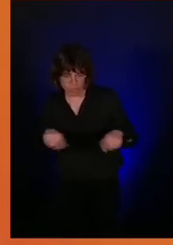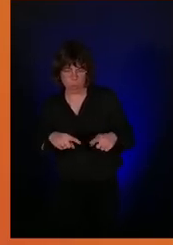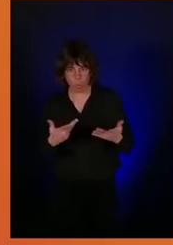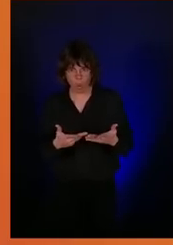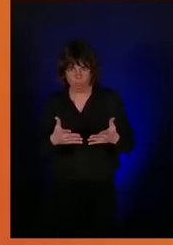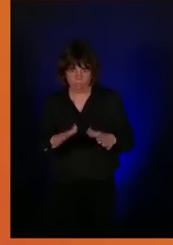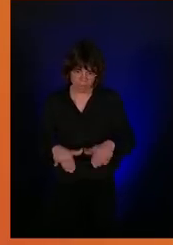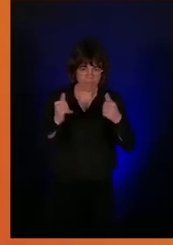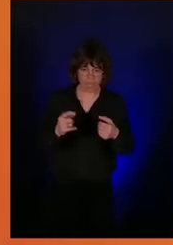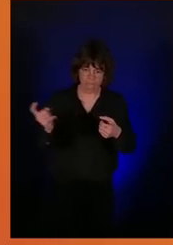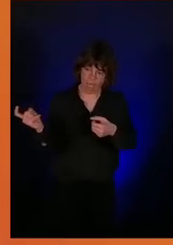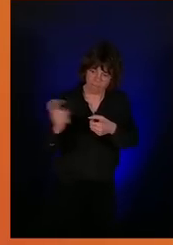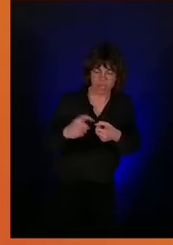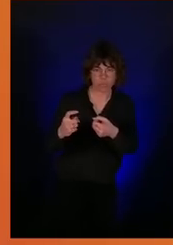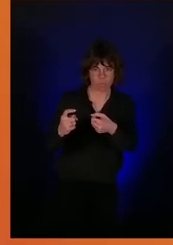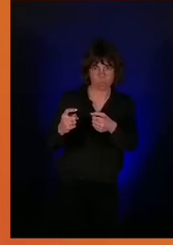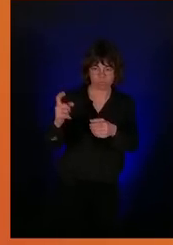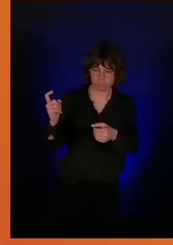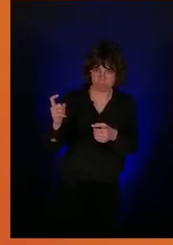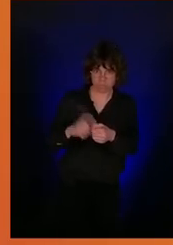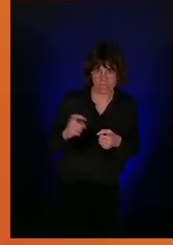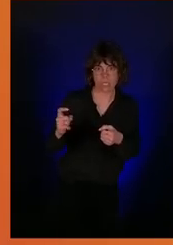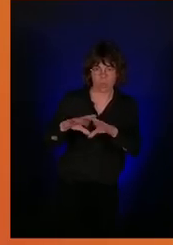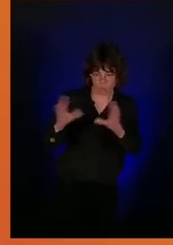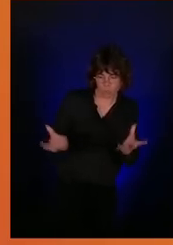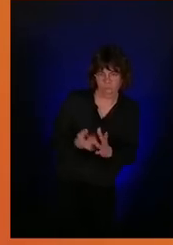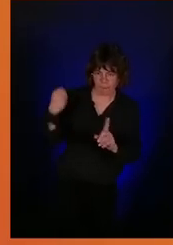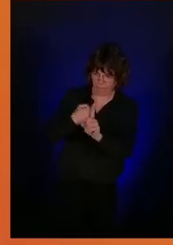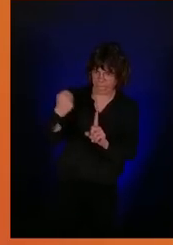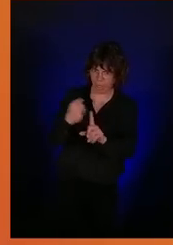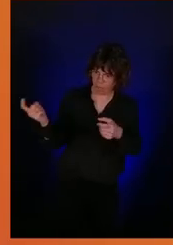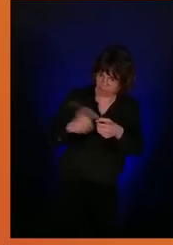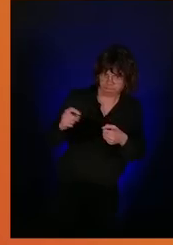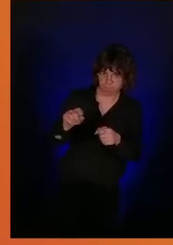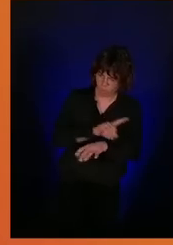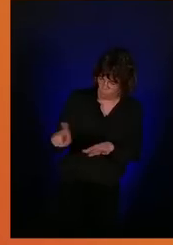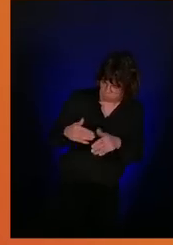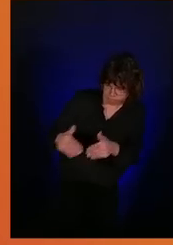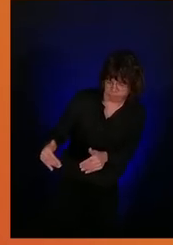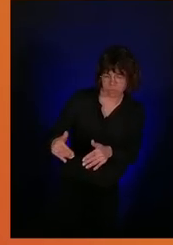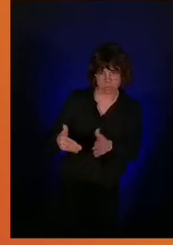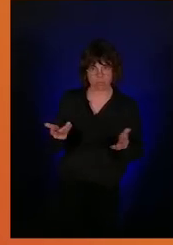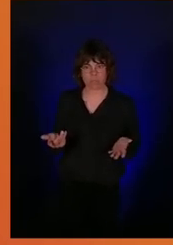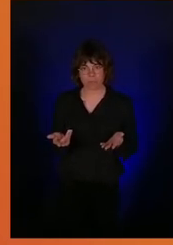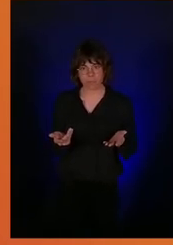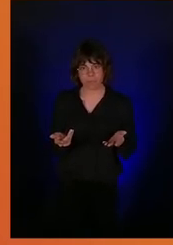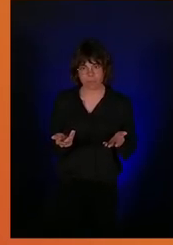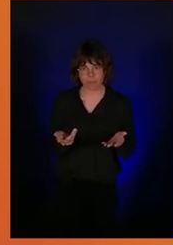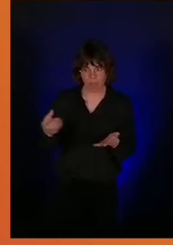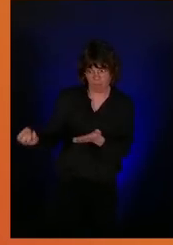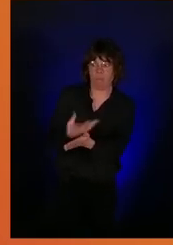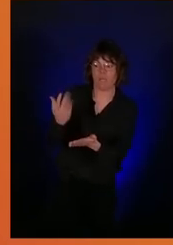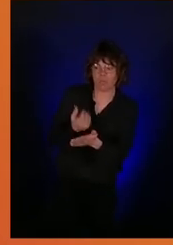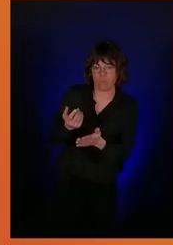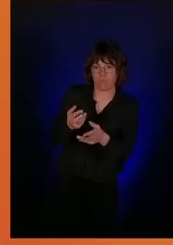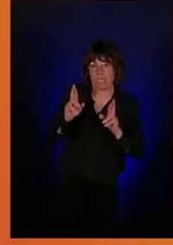de syndicats et de la confédéralisation de militants. Là, j'ose espérer que cette alerte sera